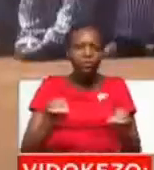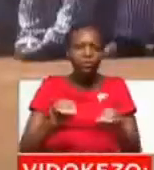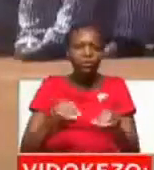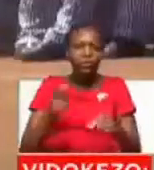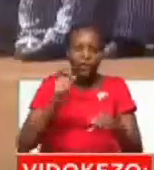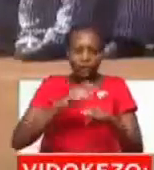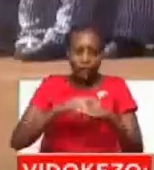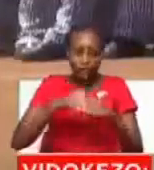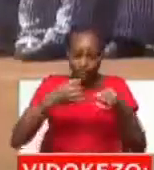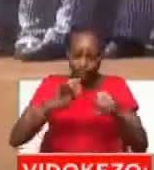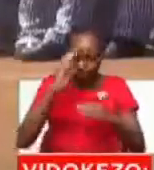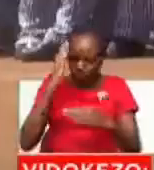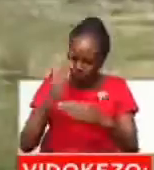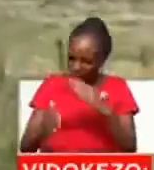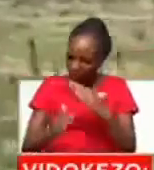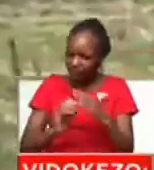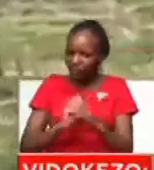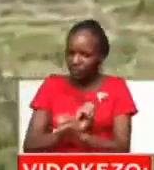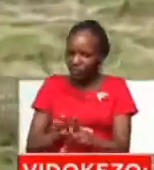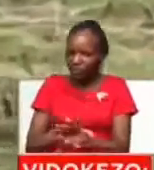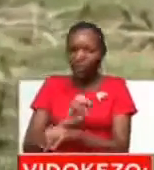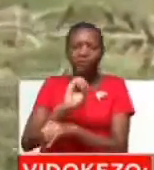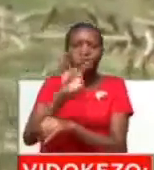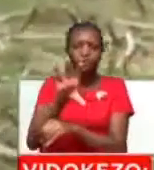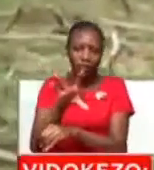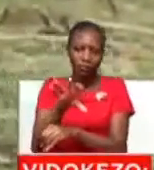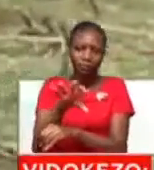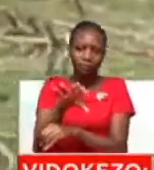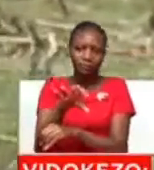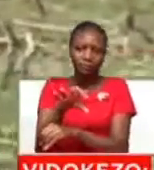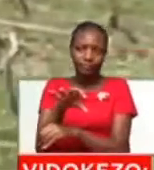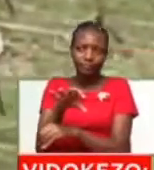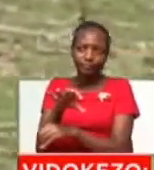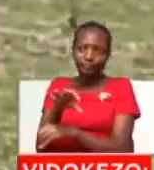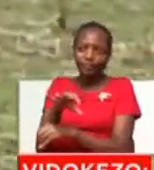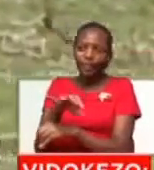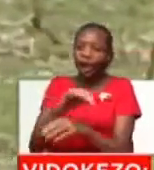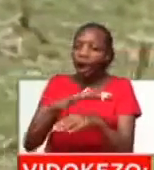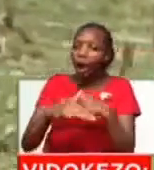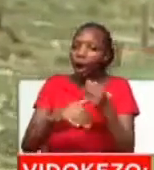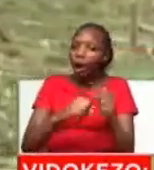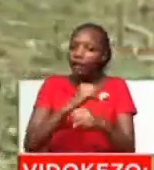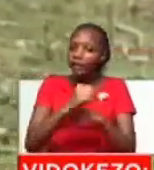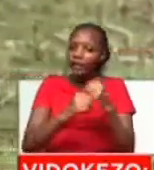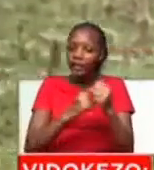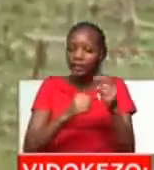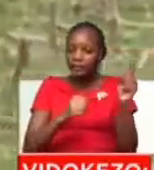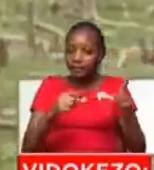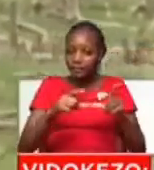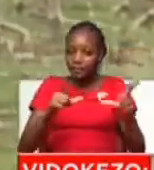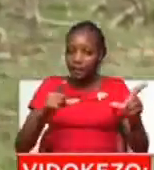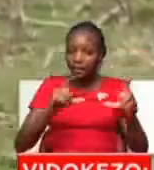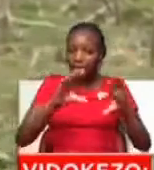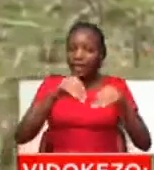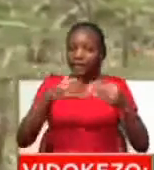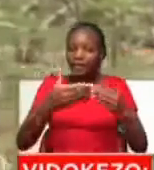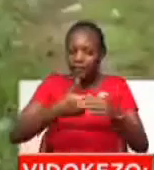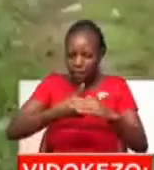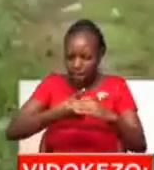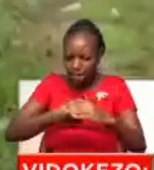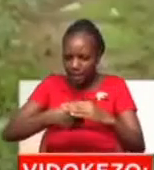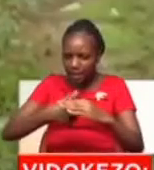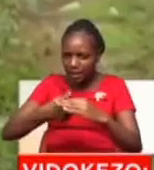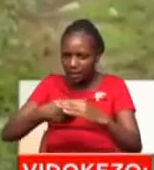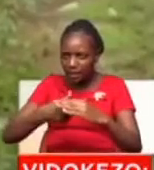za kudhibiti maambukizi ya ugonjwa wa COVID-19. Kila mwaka shamba hili huzalisha mahindi ambayo